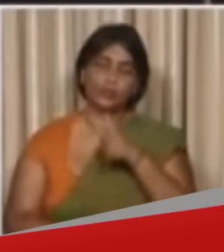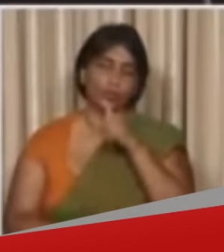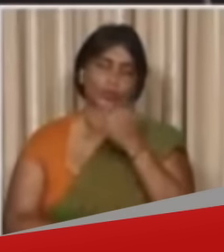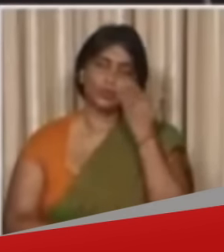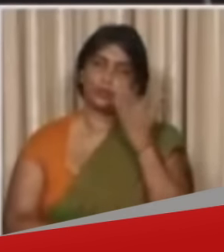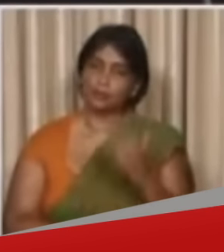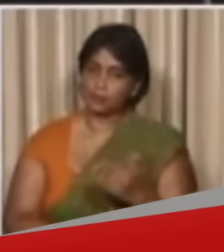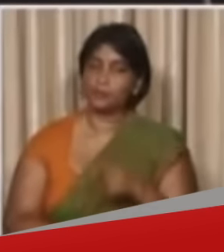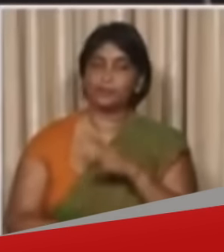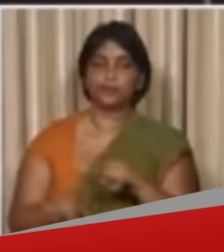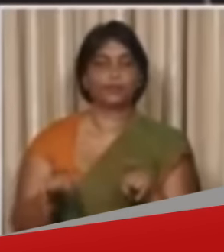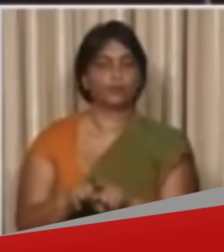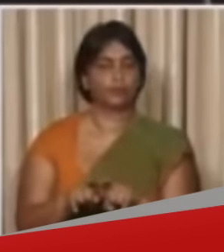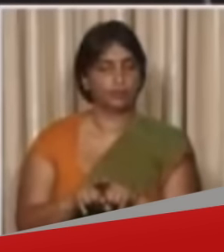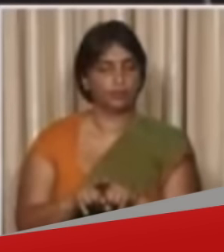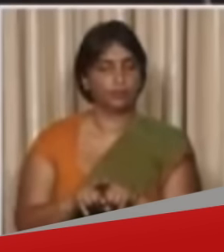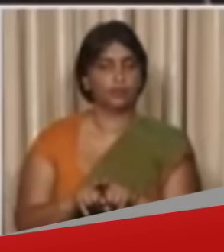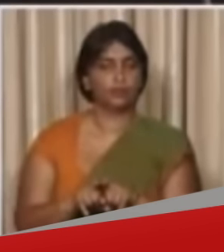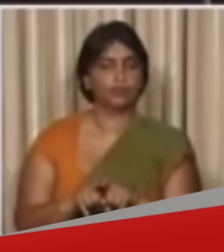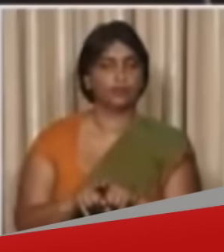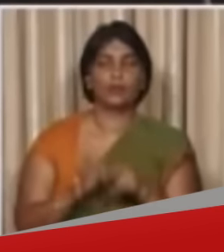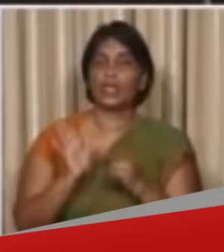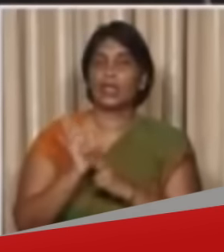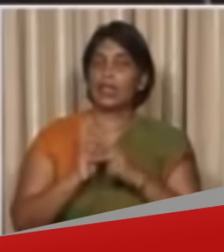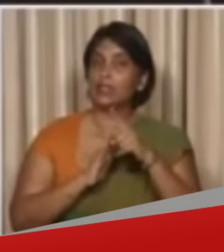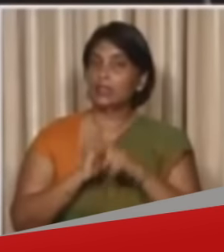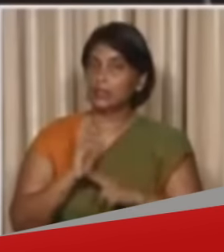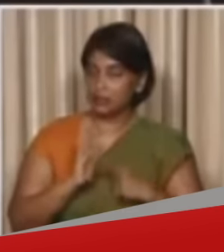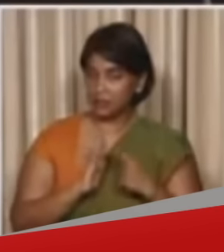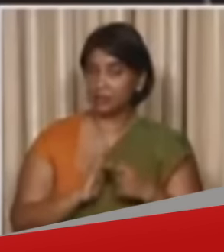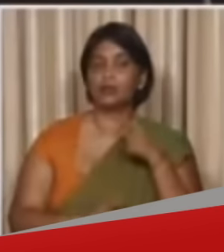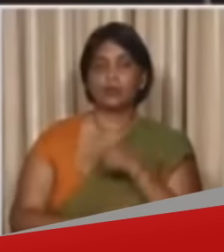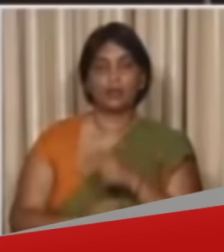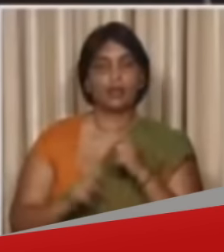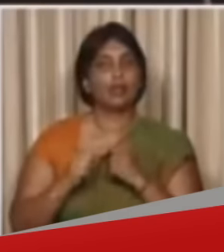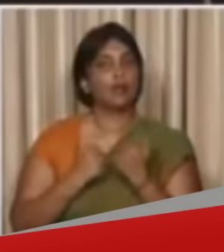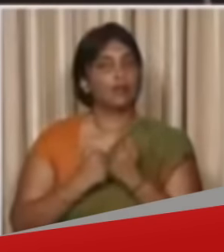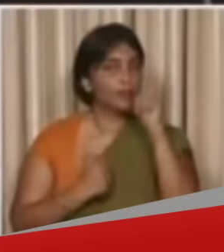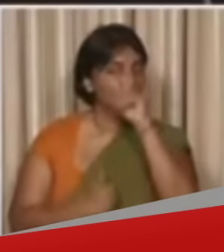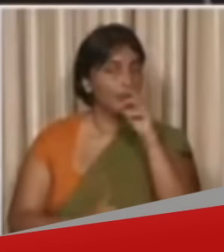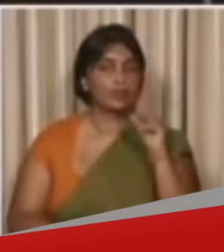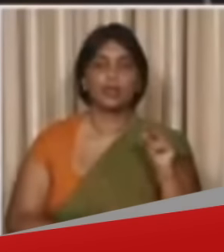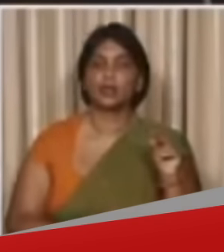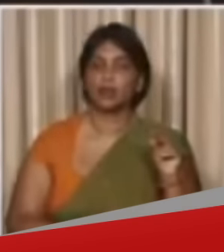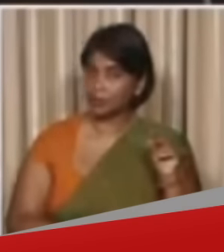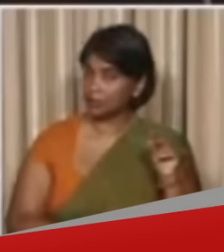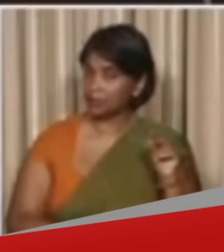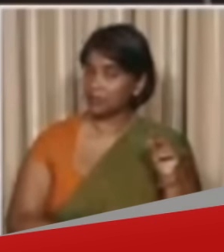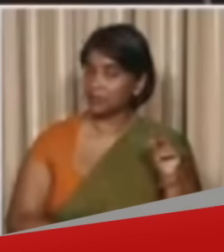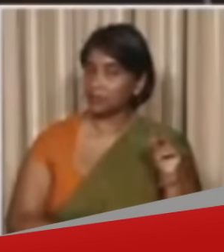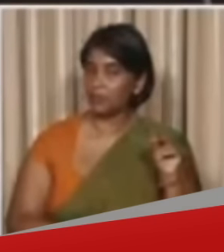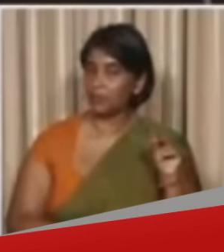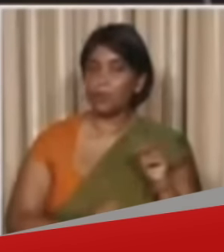පේනවා. ඒ වගේම නිලන්ත ජයවර්ධන. ඔව් අප්‍රේල් මාසයේ 11 බුද්ධ CID